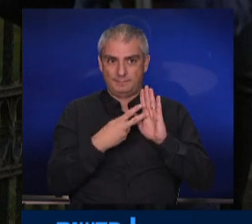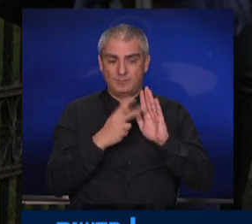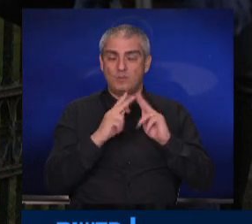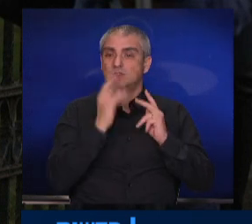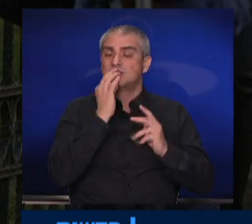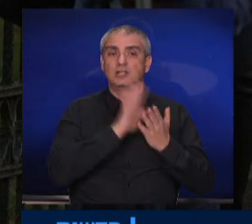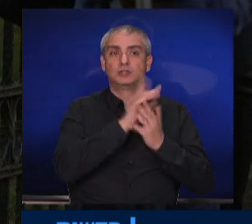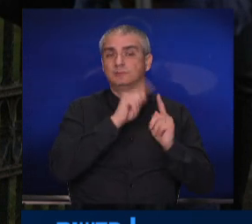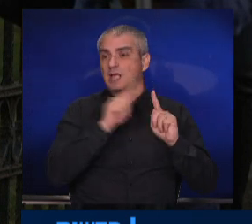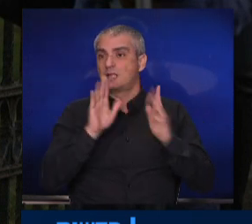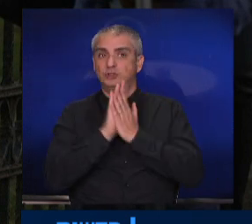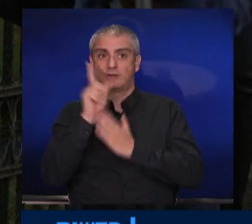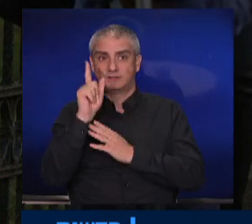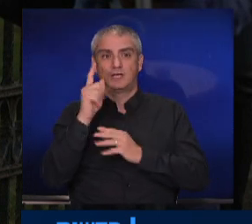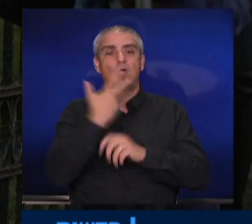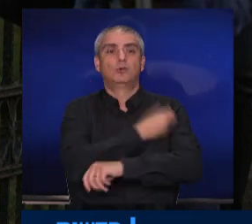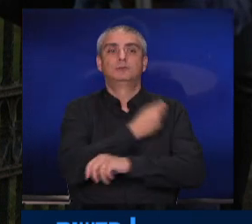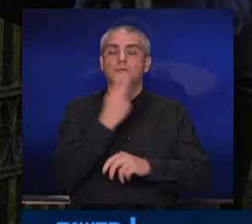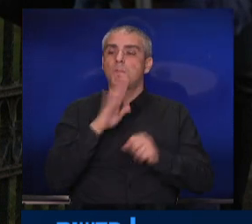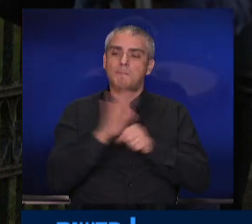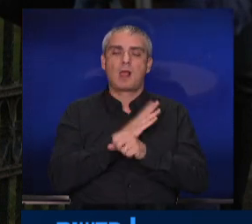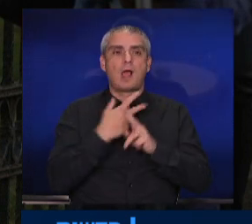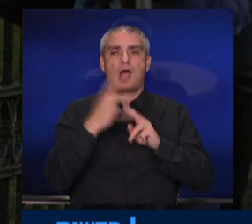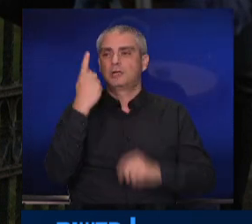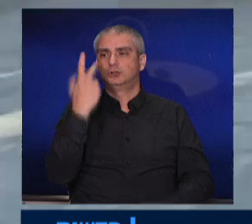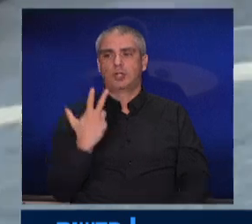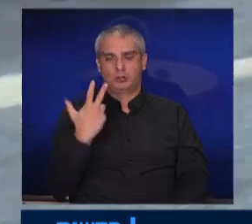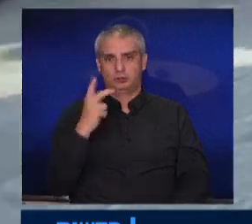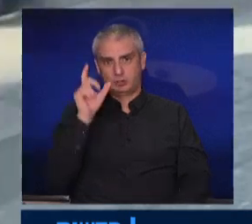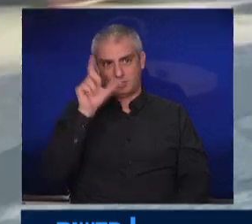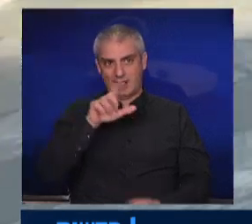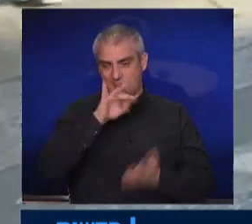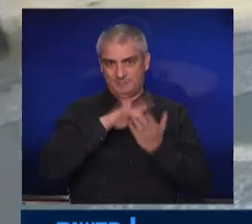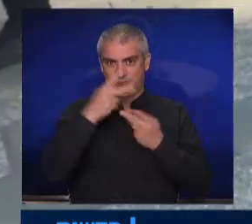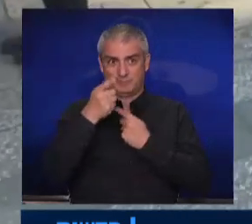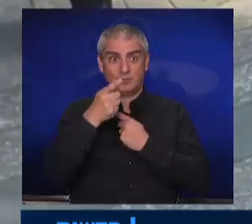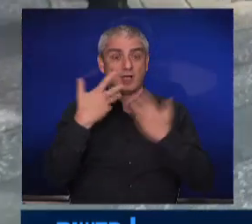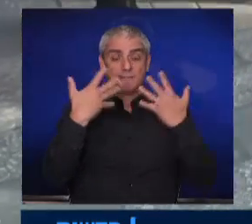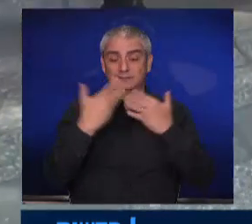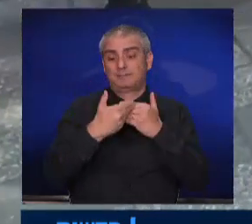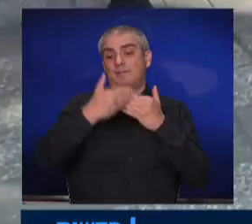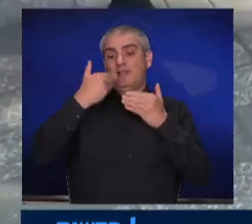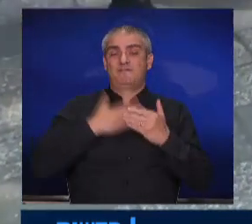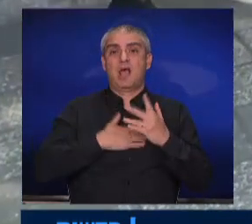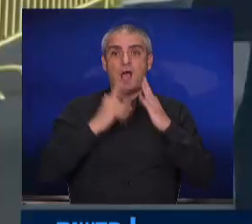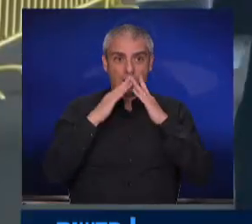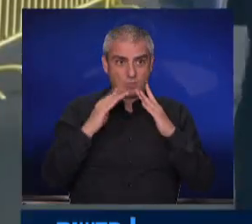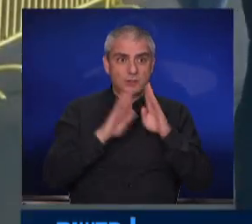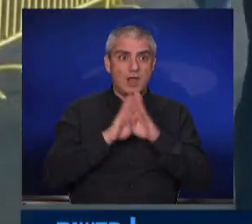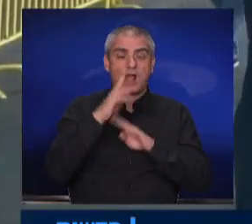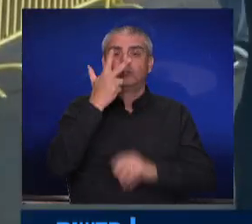הגיל 12 עד 17 חוסנו באופן מלא רק שליש מהמושפזים. בעשרת הימים שקדמו לחג המולד חלה עלייה